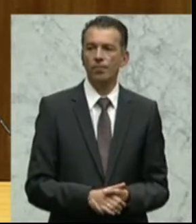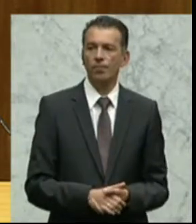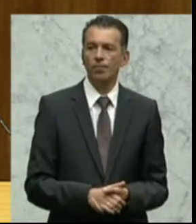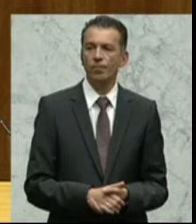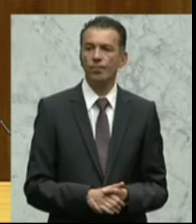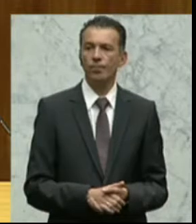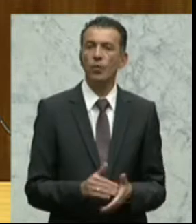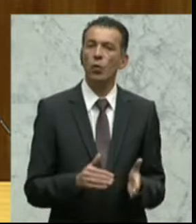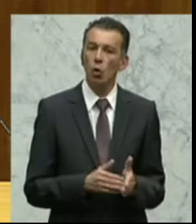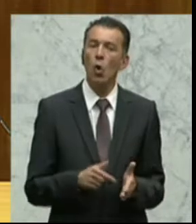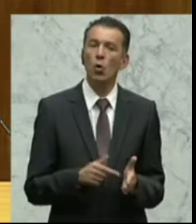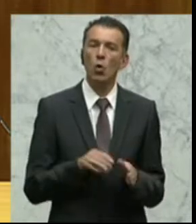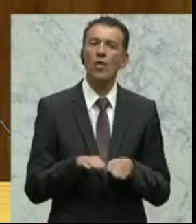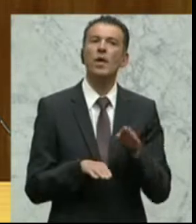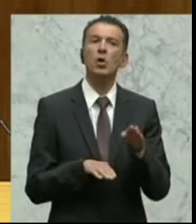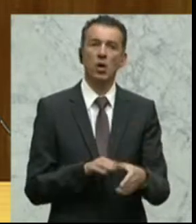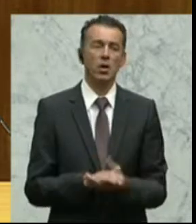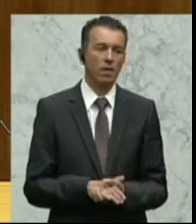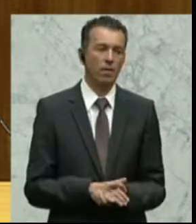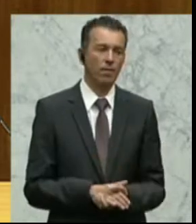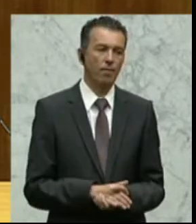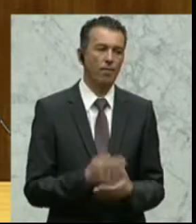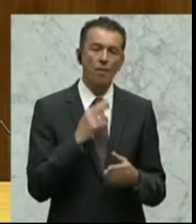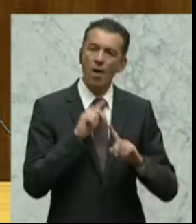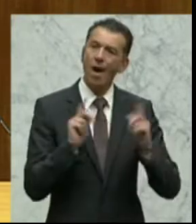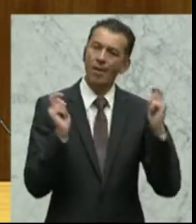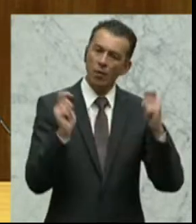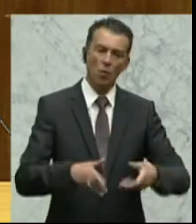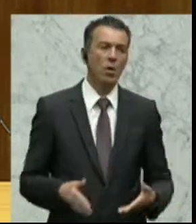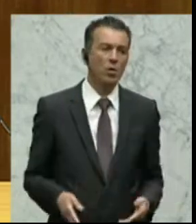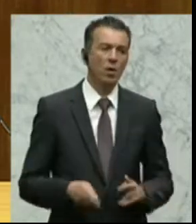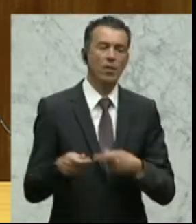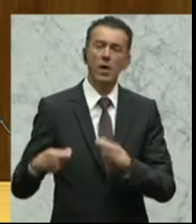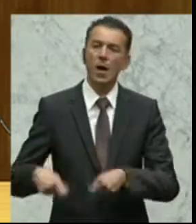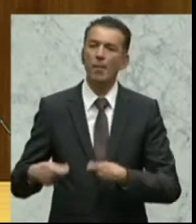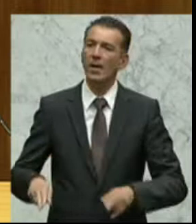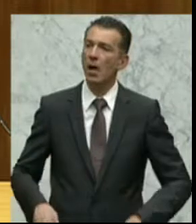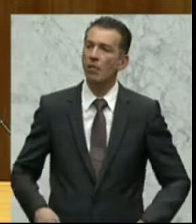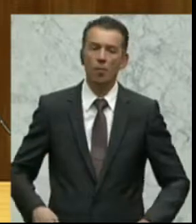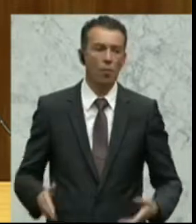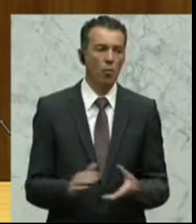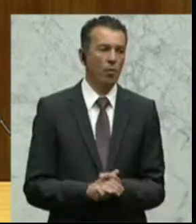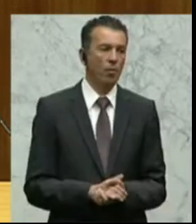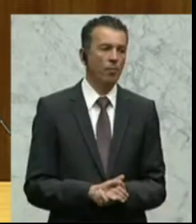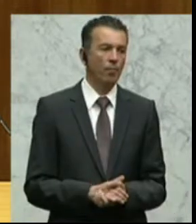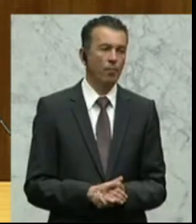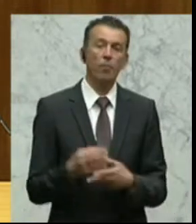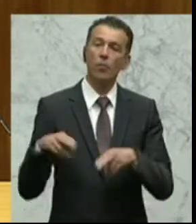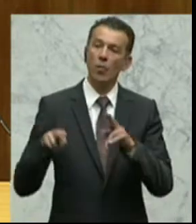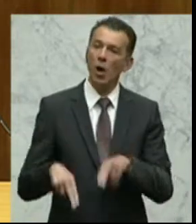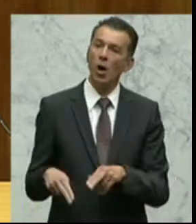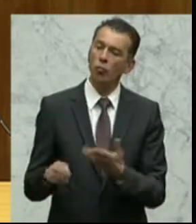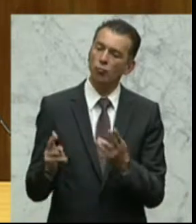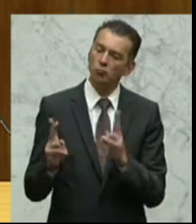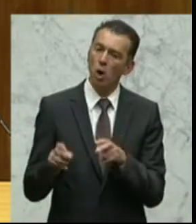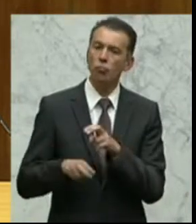Schritte notwendig. Wenn jemand einen anderen Vorschlag hat, wie man auf Kapital und Vermögen einen gerechteren Beitrag leisten, damit wir